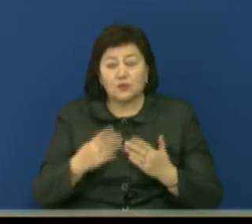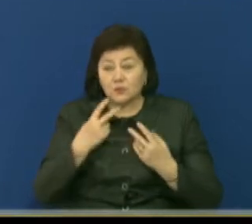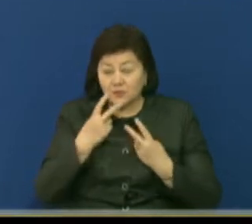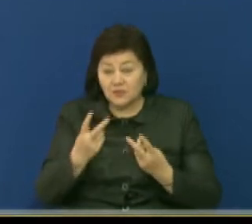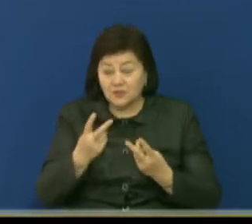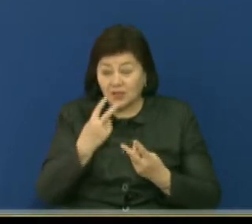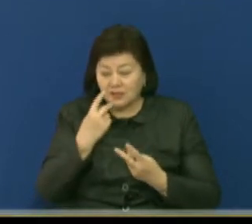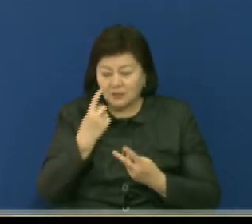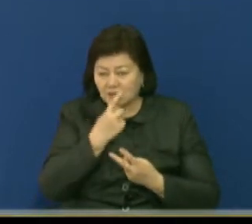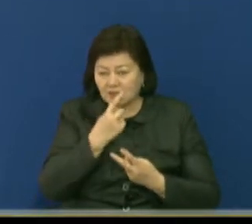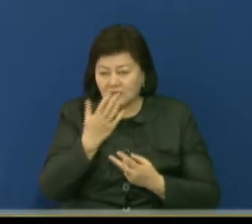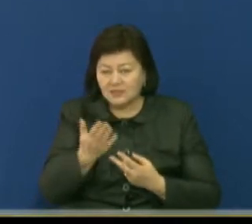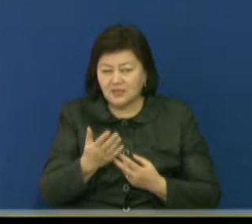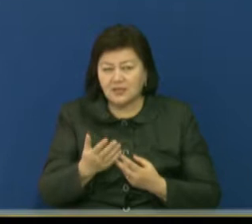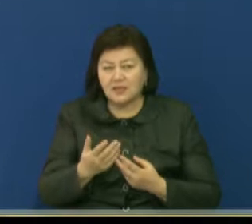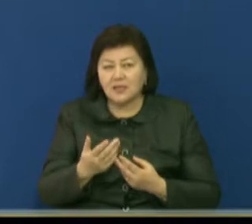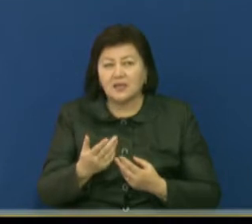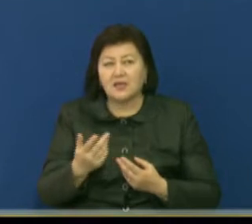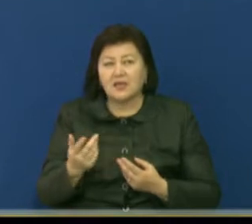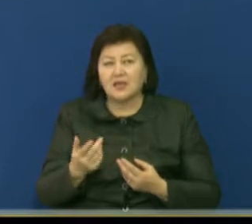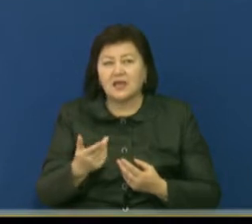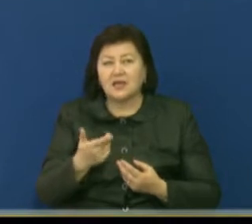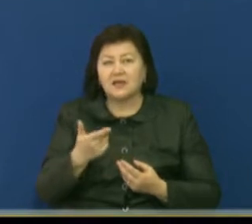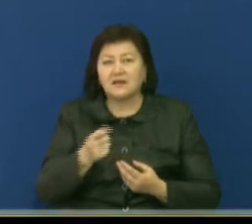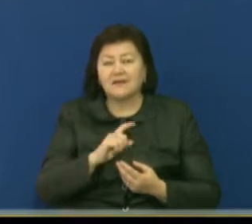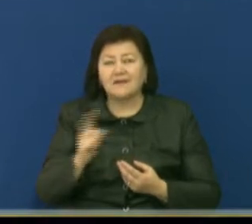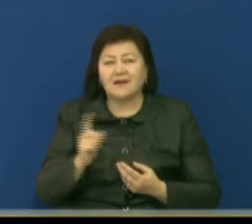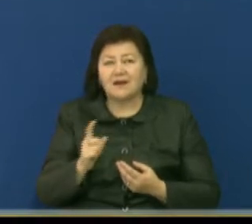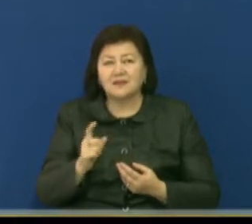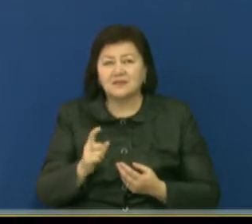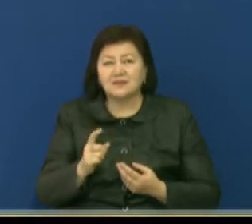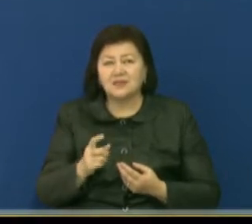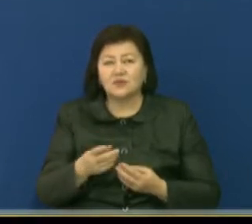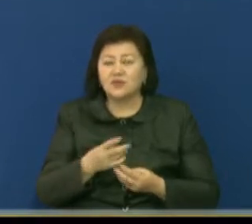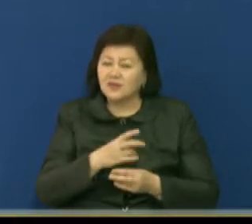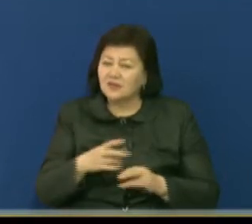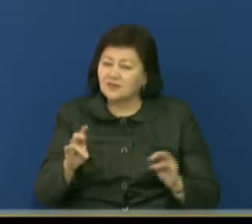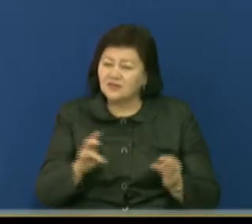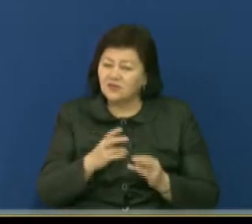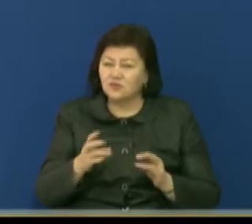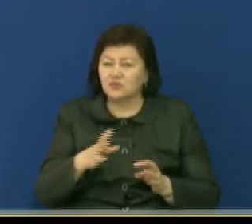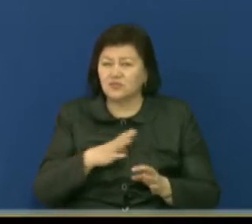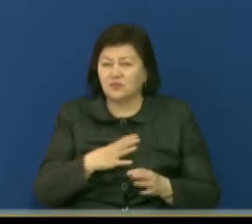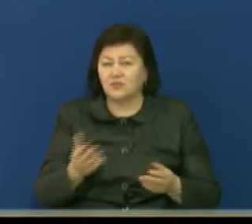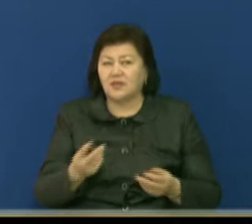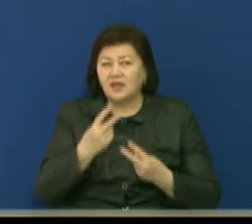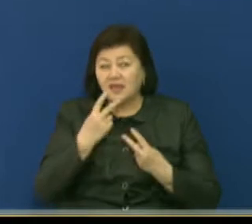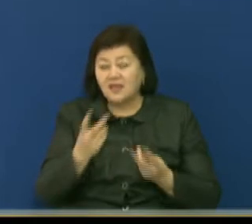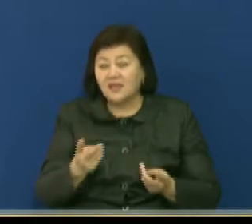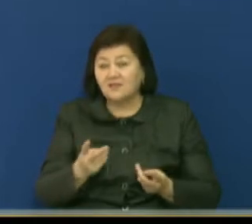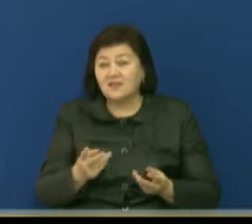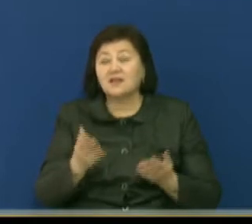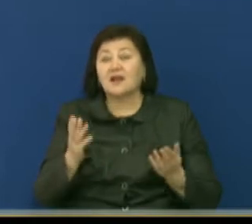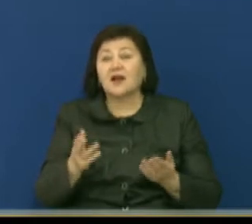глазах, в гараже что было? Газовые баллоны, которые не должны быть. Поэтому я видел, как люди